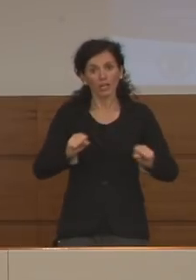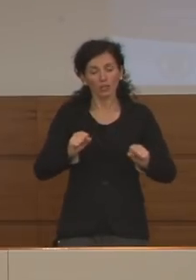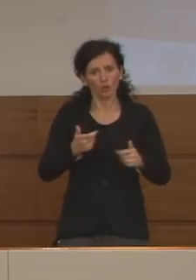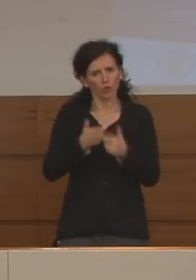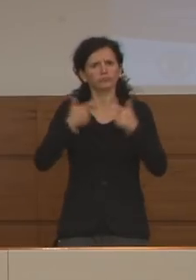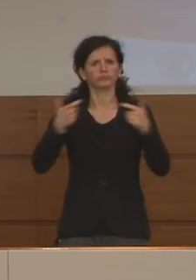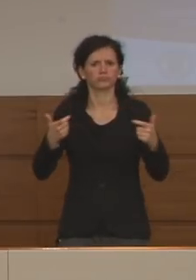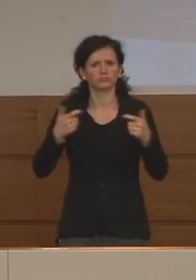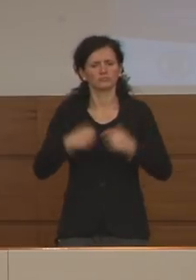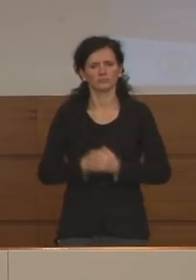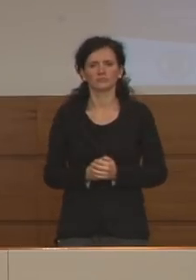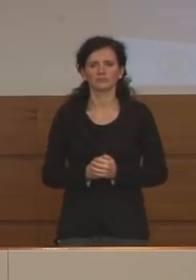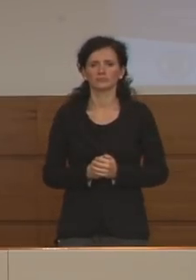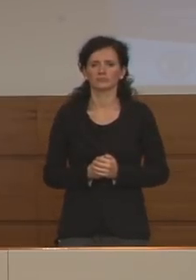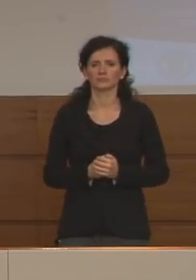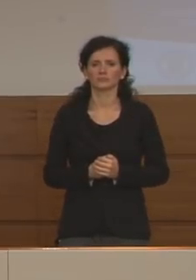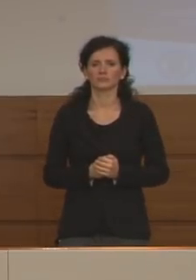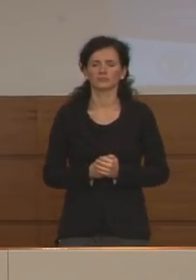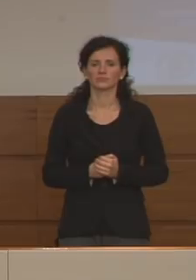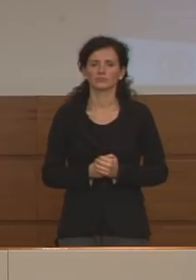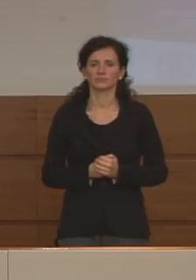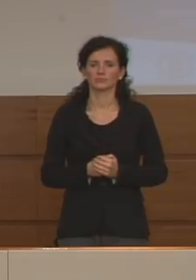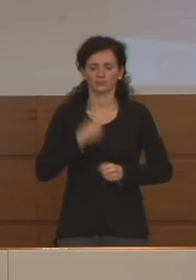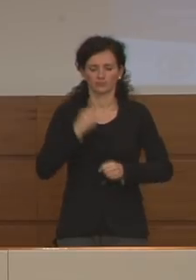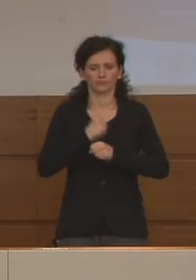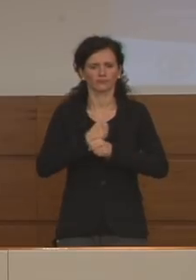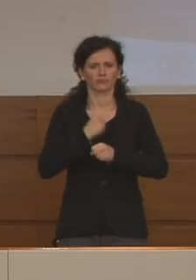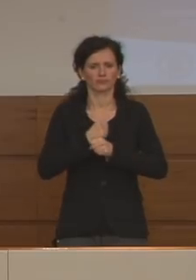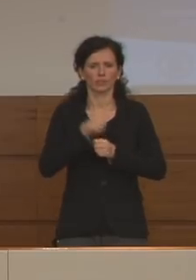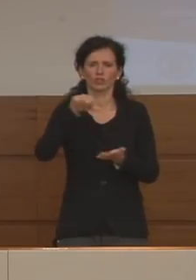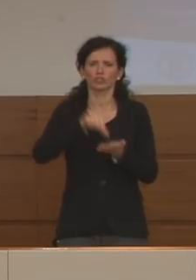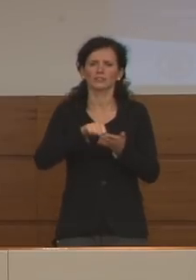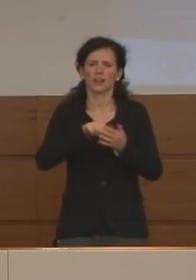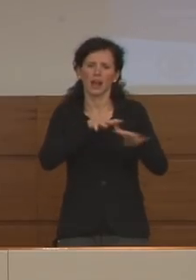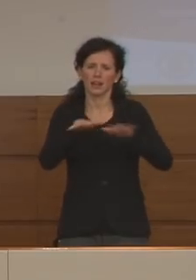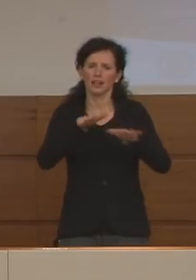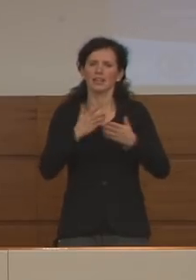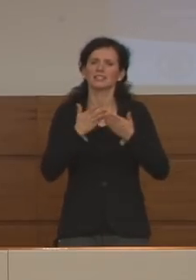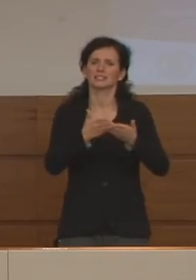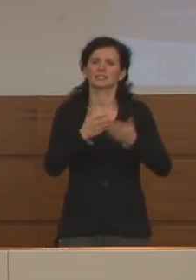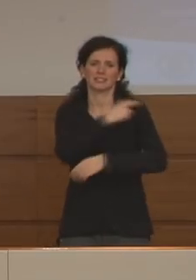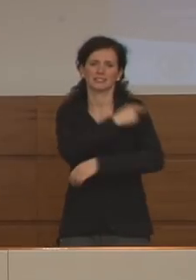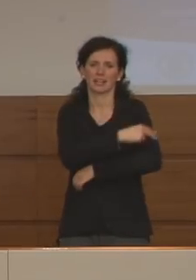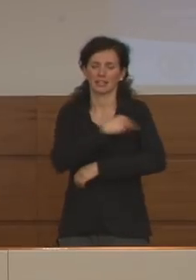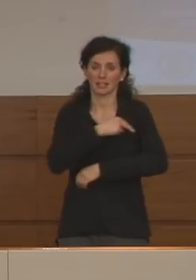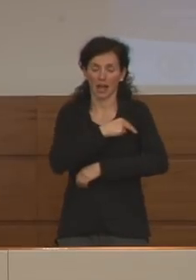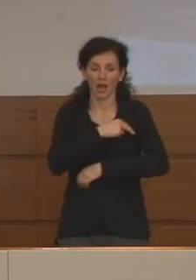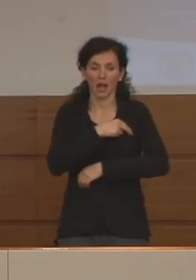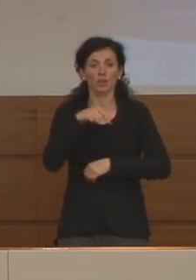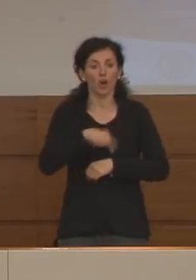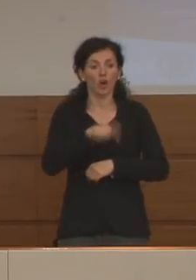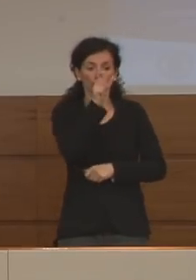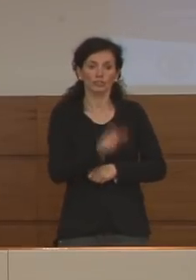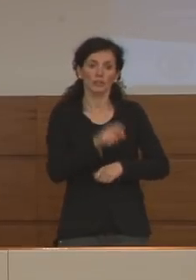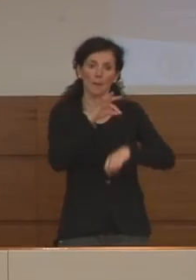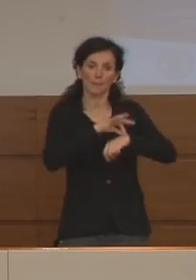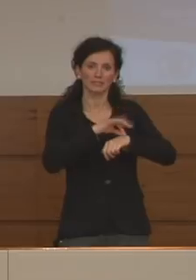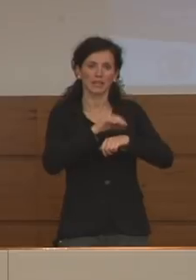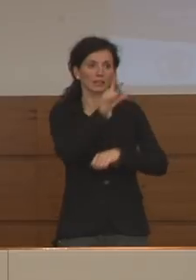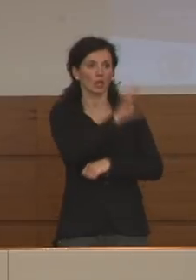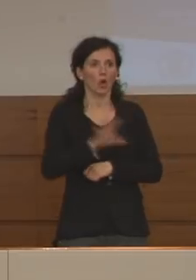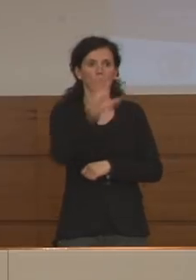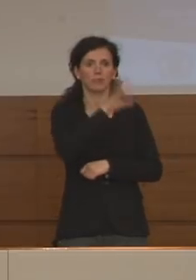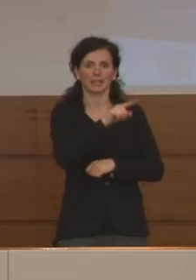oggi è proseguita l'attività della centrale del modo di soccorso sanitario ad oggi i pazienti trasferiti dalla lombardia